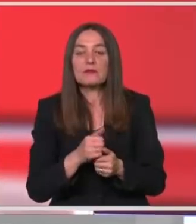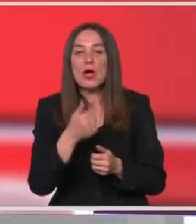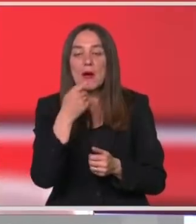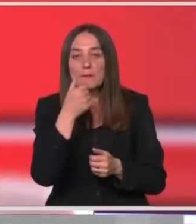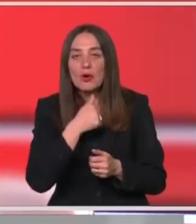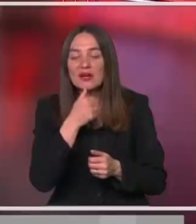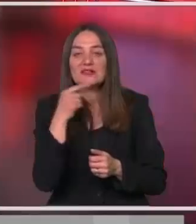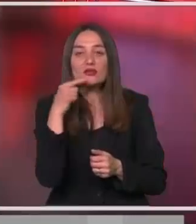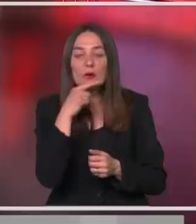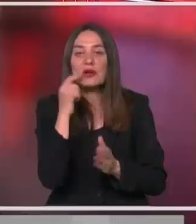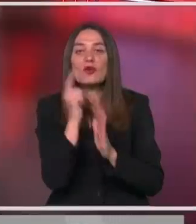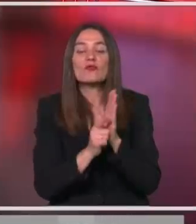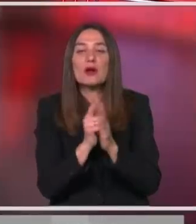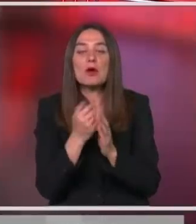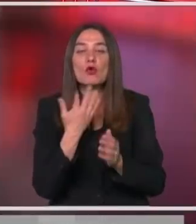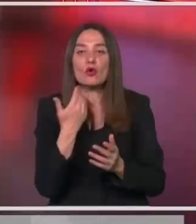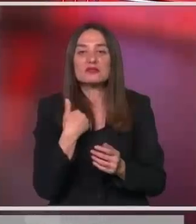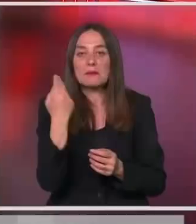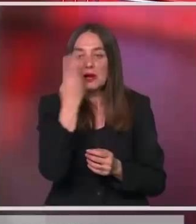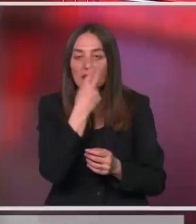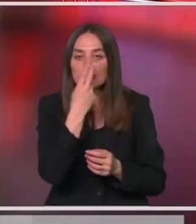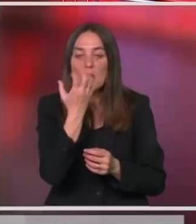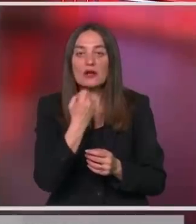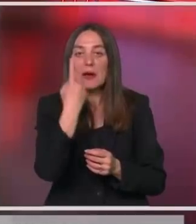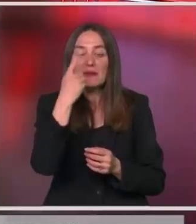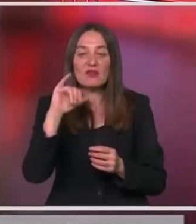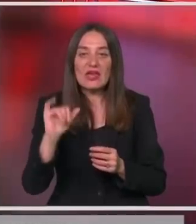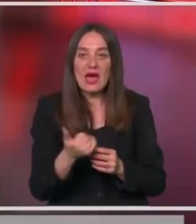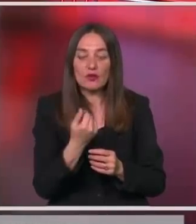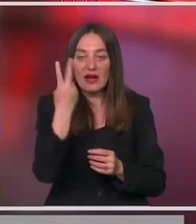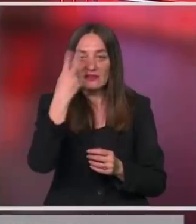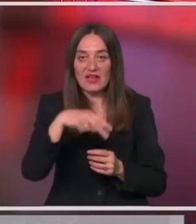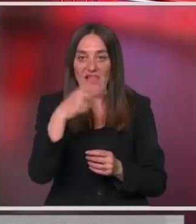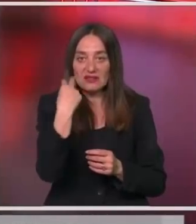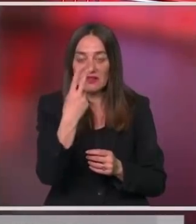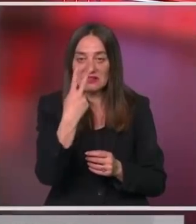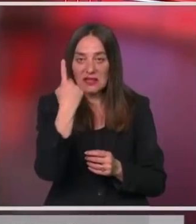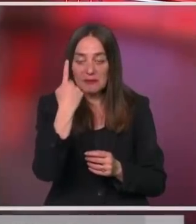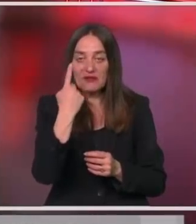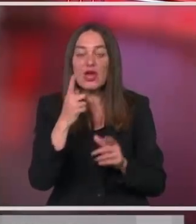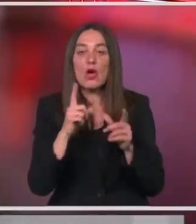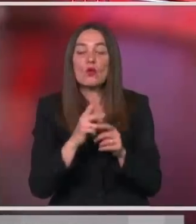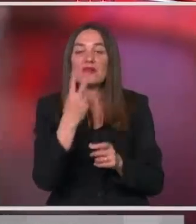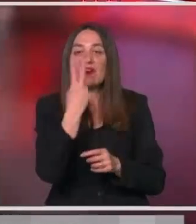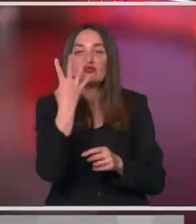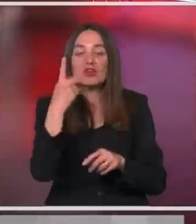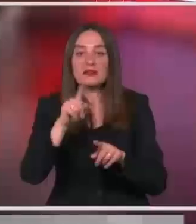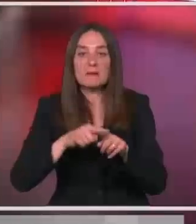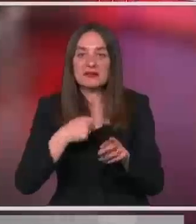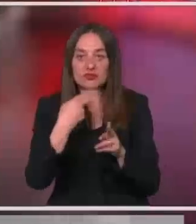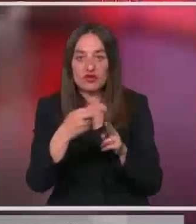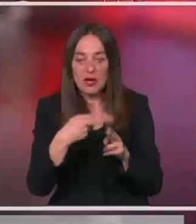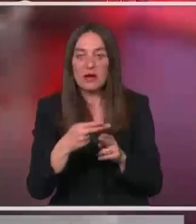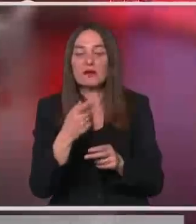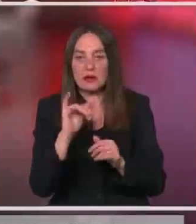i doprinosi u periodu, koliko smo razumeli, od 1. januara 2021. u 24 mesečne rate će